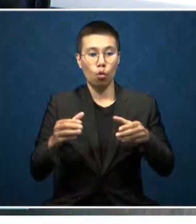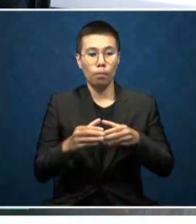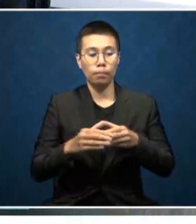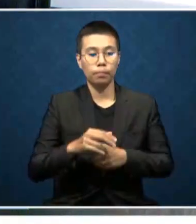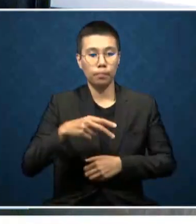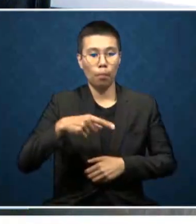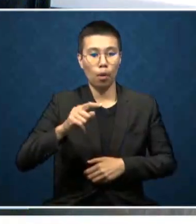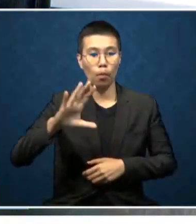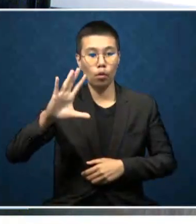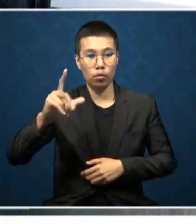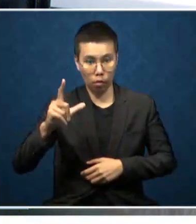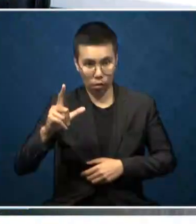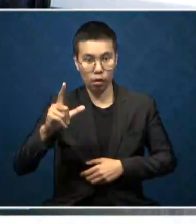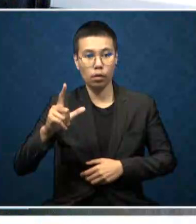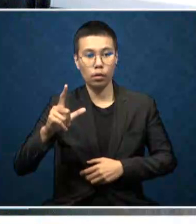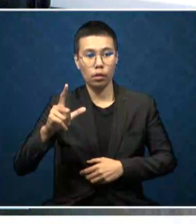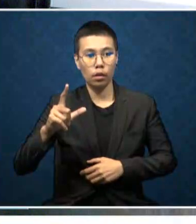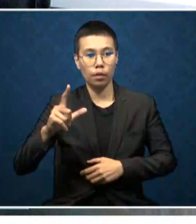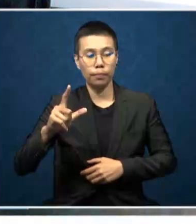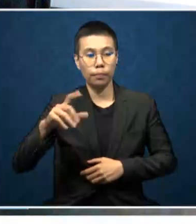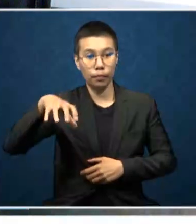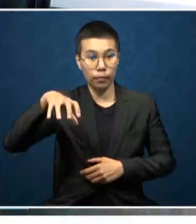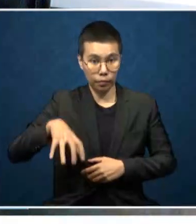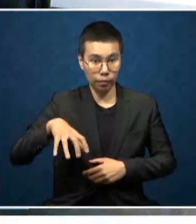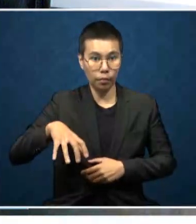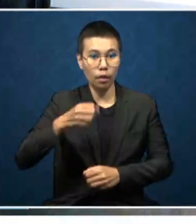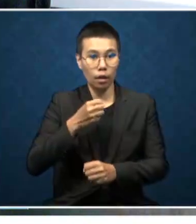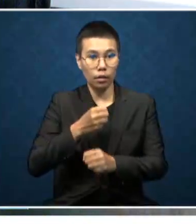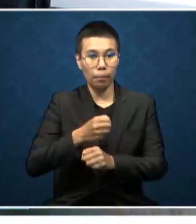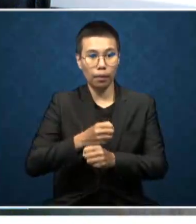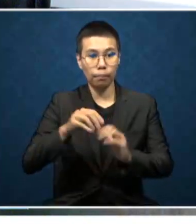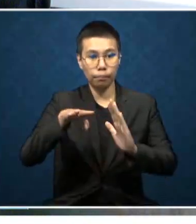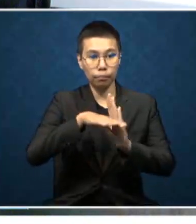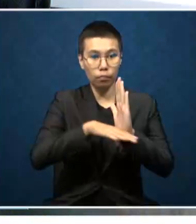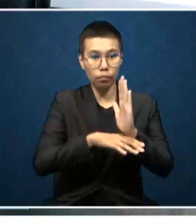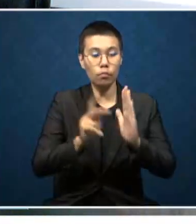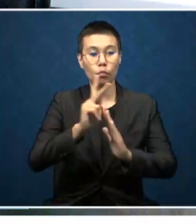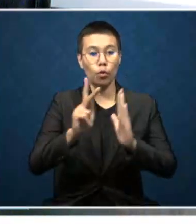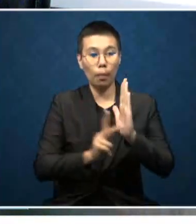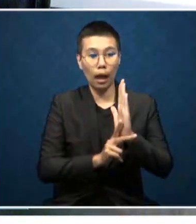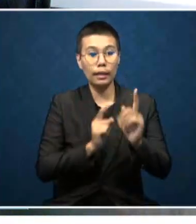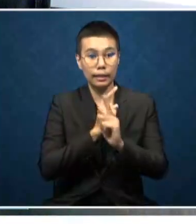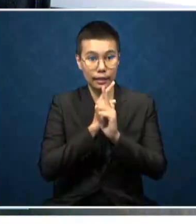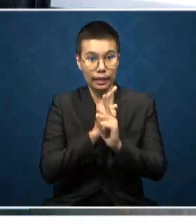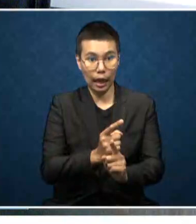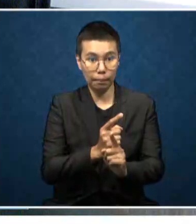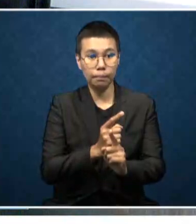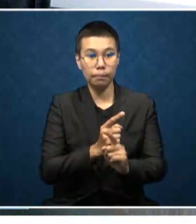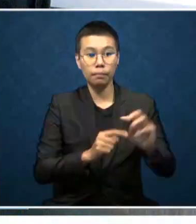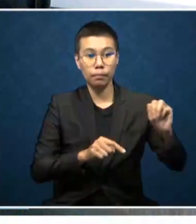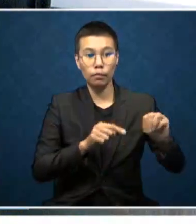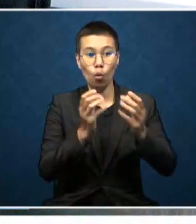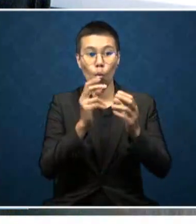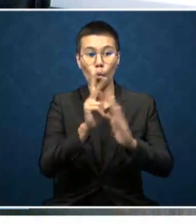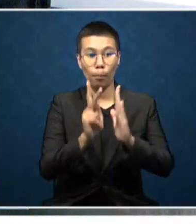ปับปรามการทุจริตแห่งชาติให้เป็นหน่วยงานที่จะต้องดำเนินการตามกฎหมายฉบับนี้กฎหมายฉบับนี้มีความ